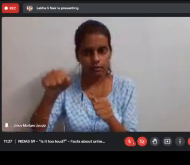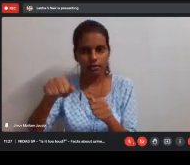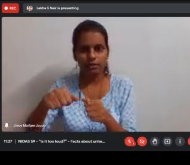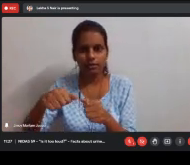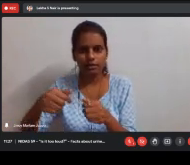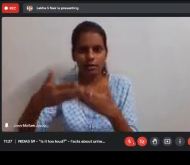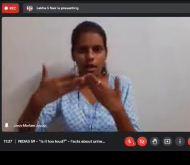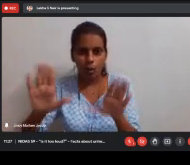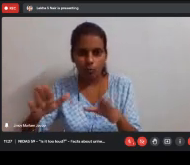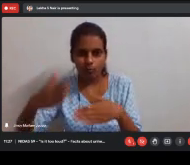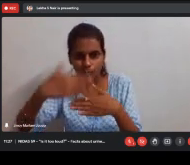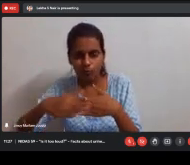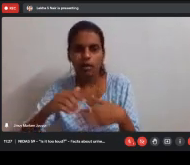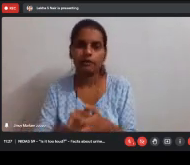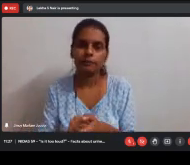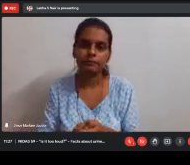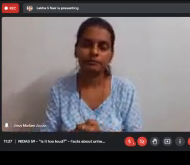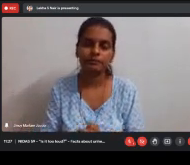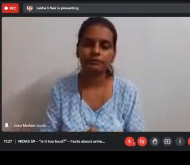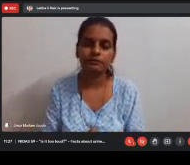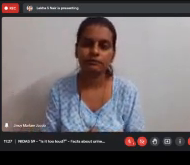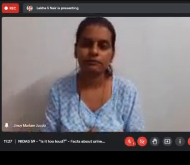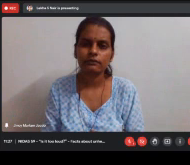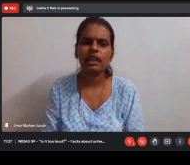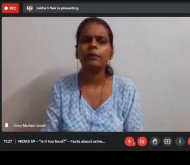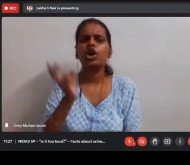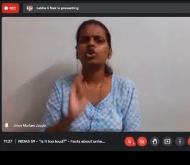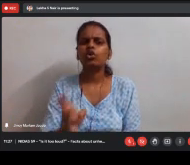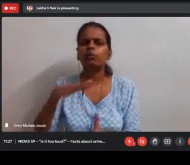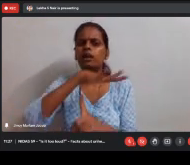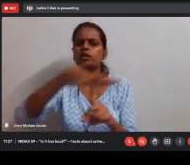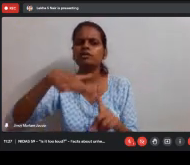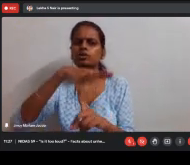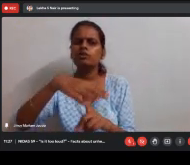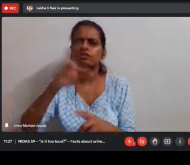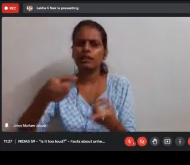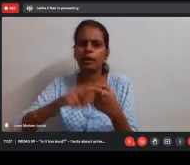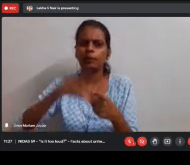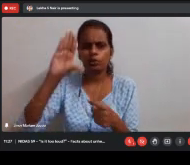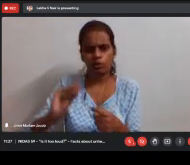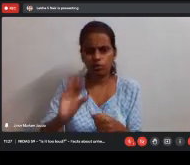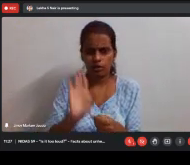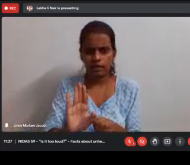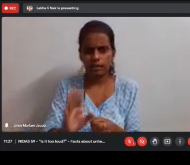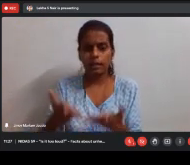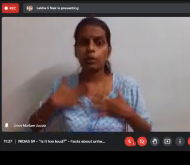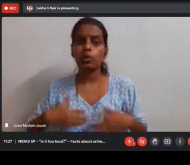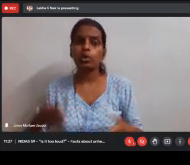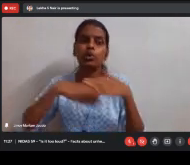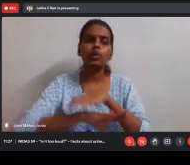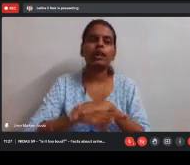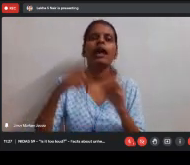എന്ന് പറയുന്നത് ഭയങ്കരമായിട്ടും കൂടുതലാണ്. അത്രയും ഓക്സിജൻ ഉപയോഗിക്കുമ്പോൾ തന്നെ അത് ഫ്രീ റാഡിക്കൽ എന്ന് പറയുന്ന ഒരു